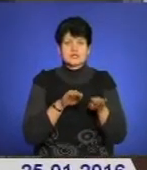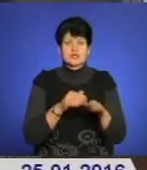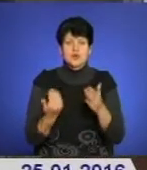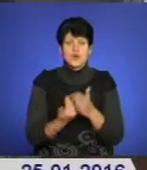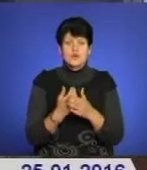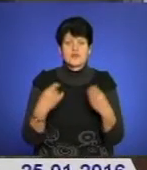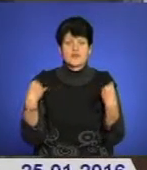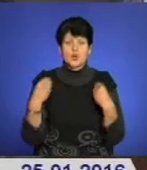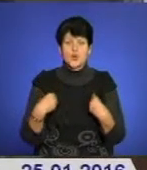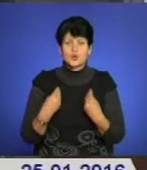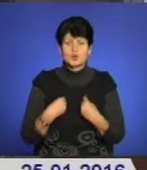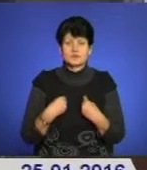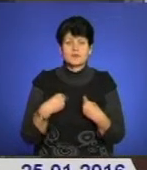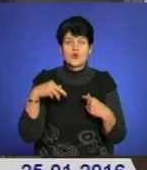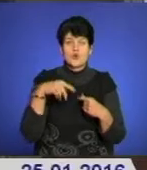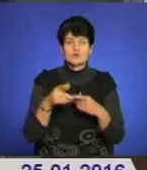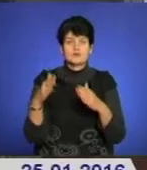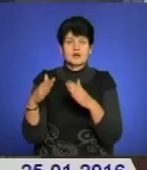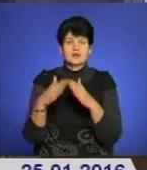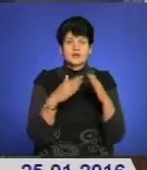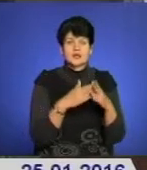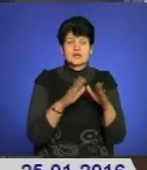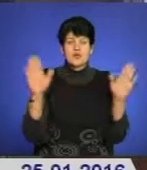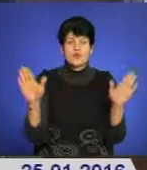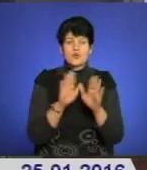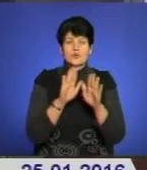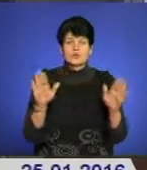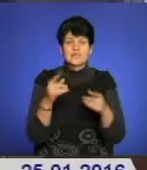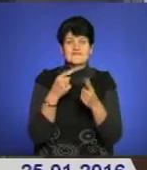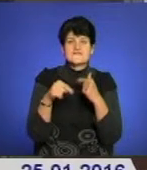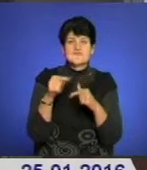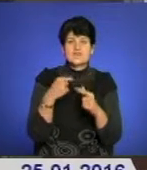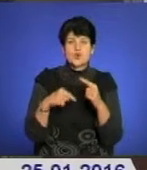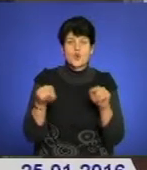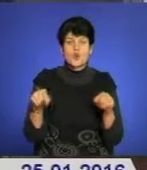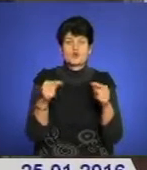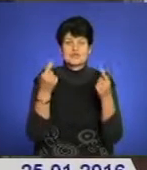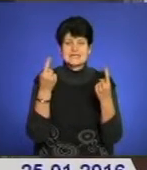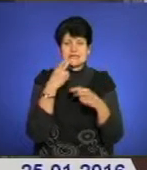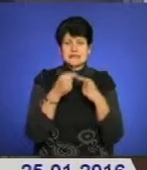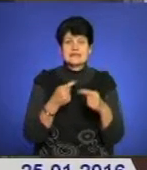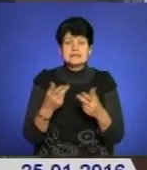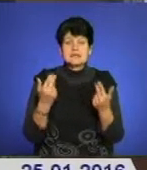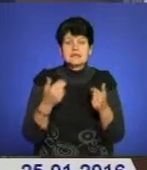від хати до хати, колядувати, вертепи показувати, відроджуються традиції. Так,